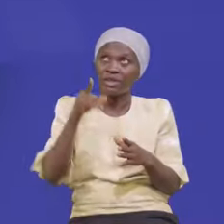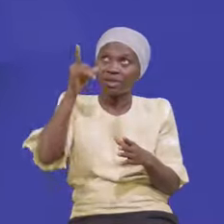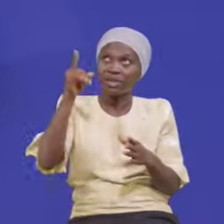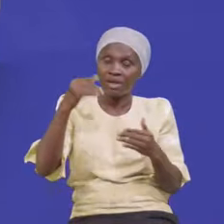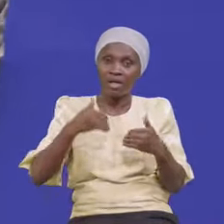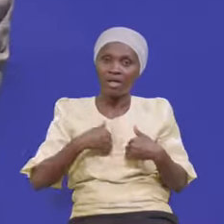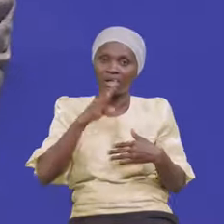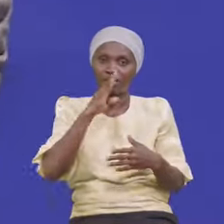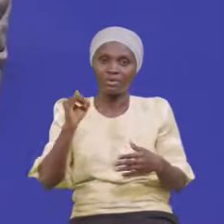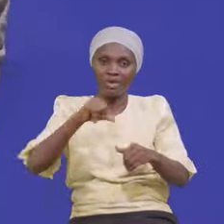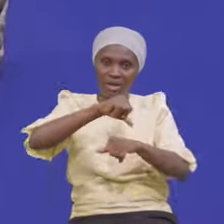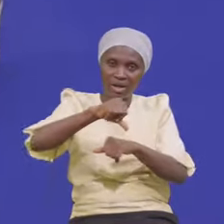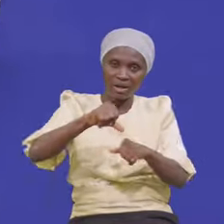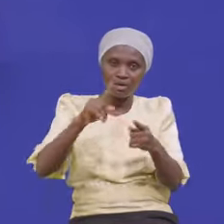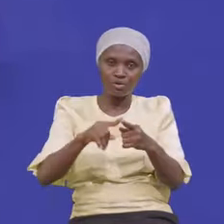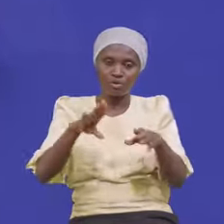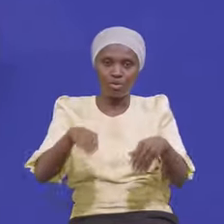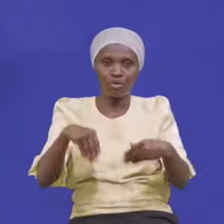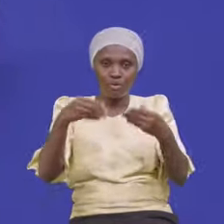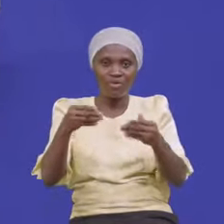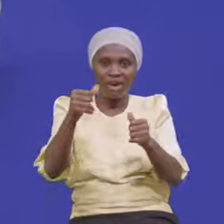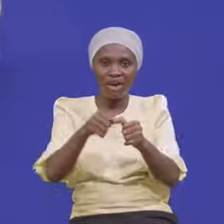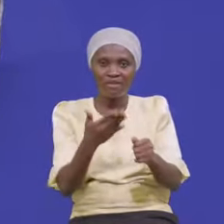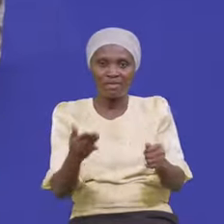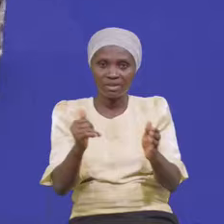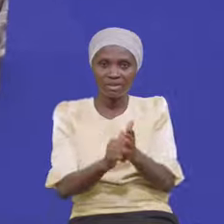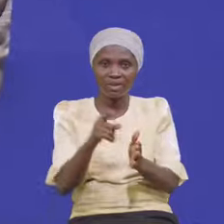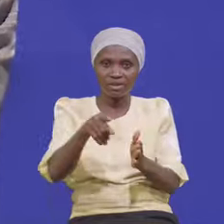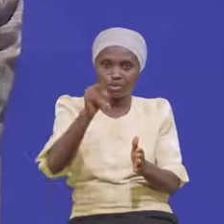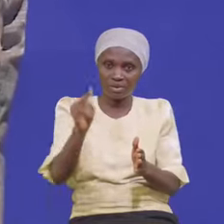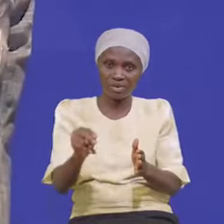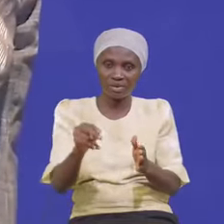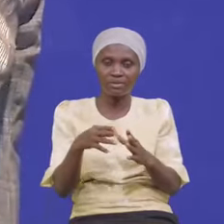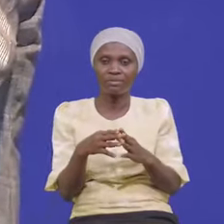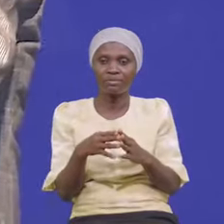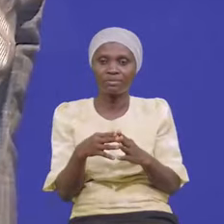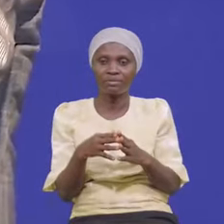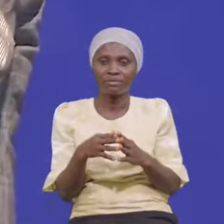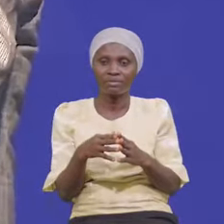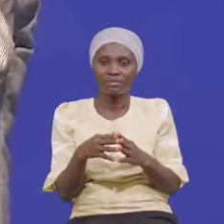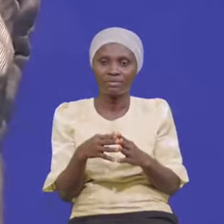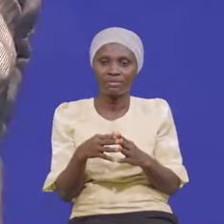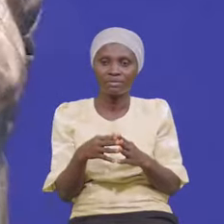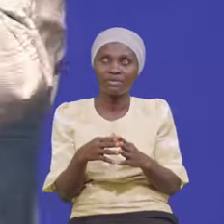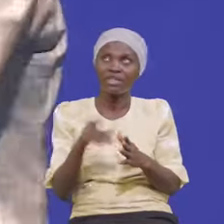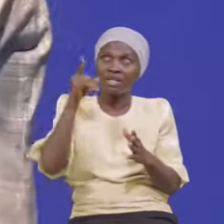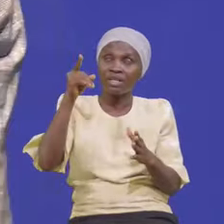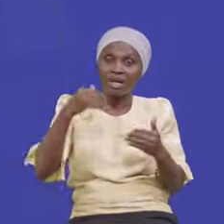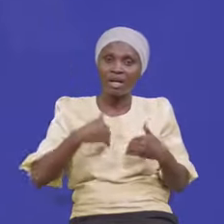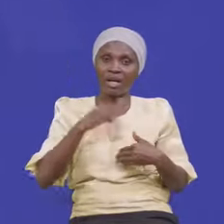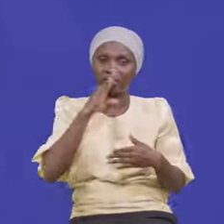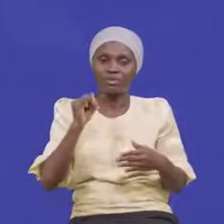ఆయన అభిషేకించబడ్డవాడు. To provide everything you need, మీకు అవసరమైన సమస్తాన్ని అనుగ్రహించడానికి. He's been empowered,